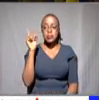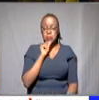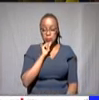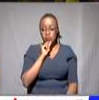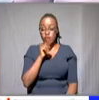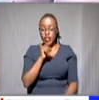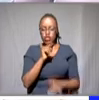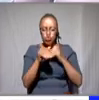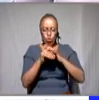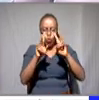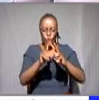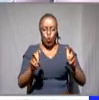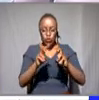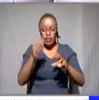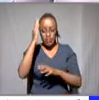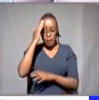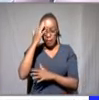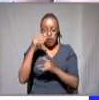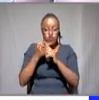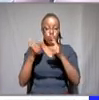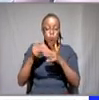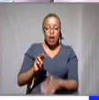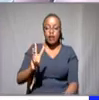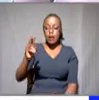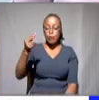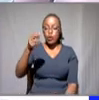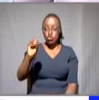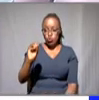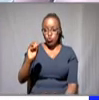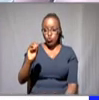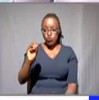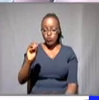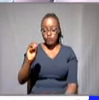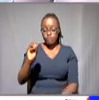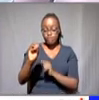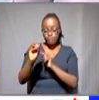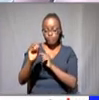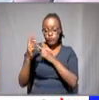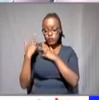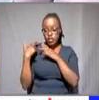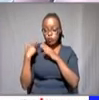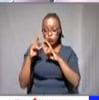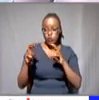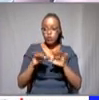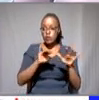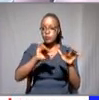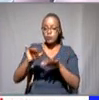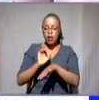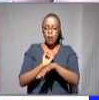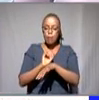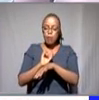ũyũ wothe ũrĩngĩririkana nĩ kũringana na rũhonge rwa ũgima wa mwĩrĩ nĩruo WHO. Bũrũri wa Burkina